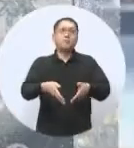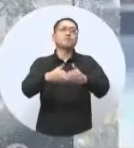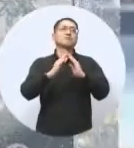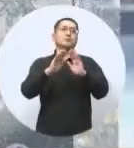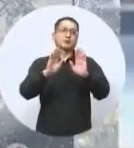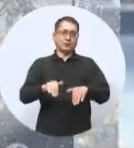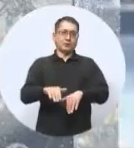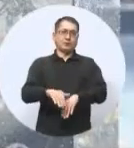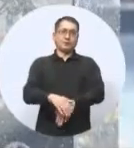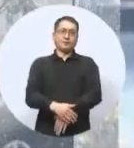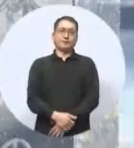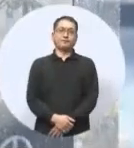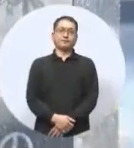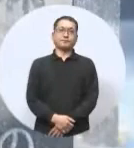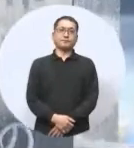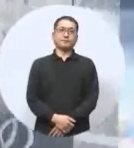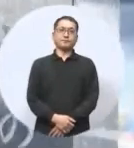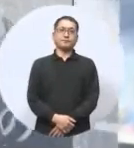ね。